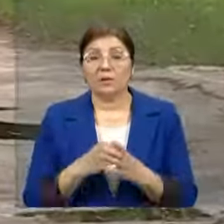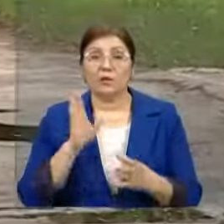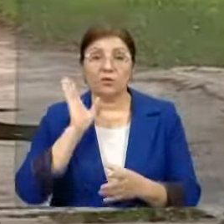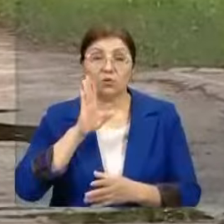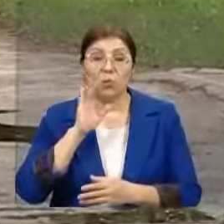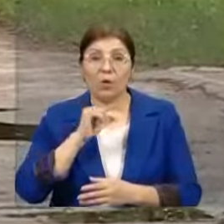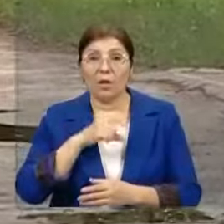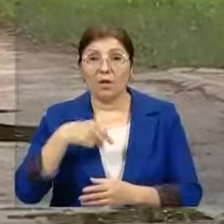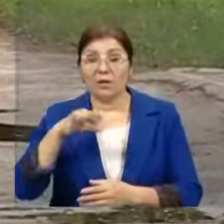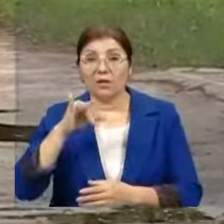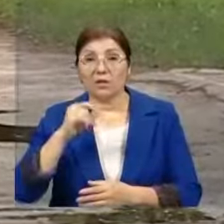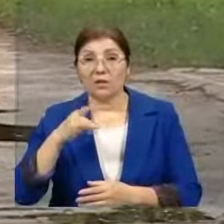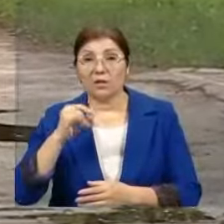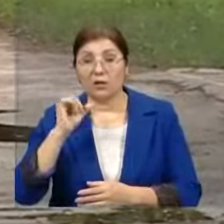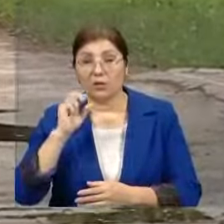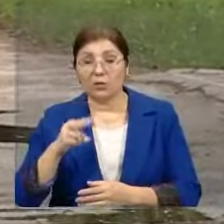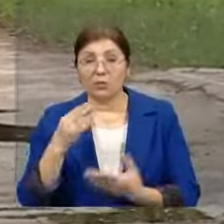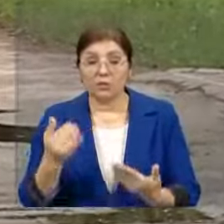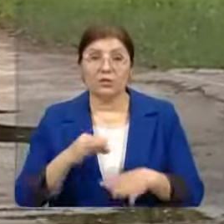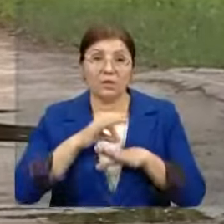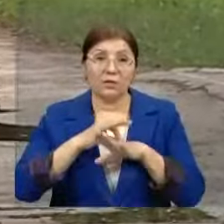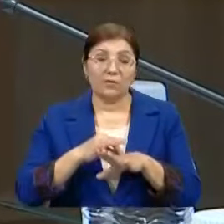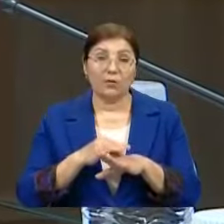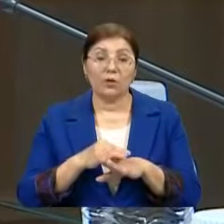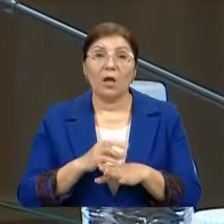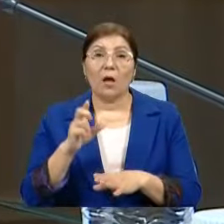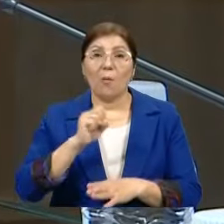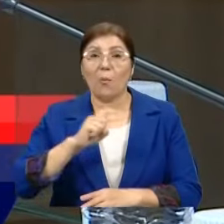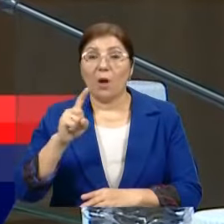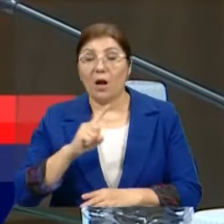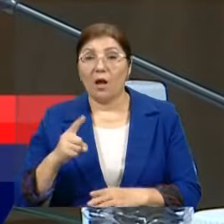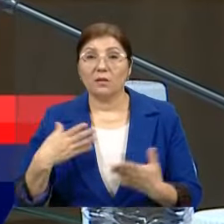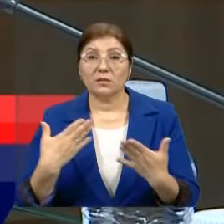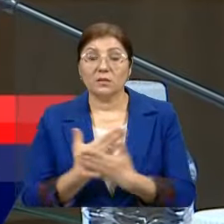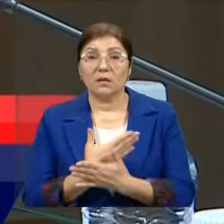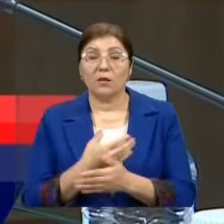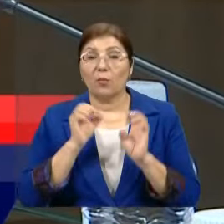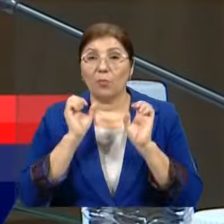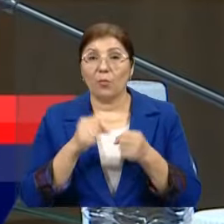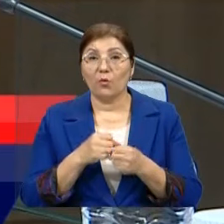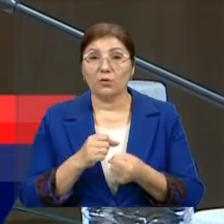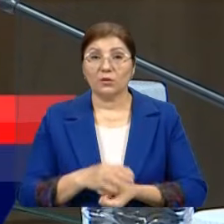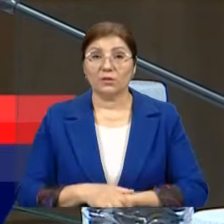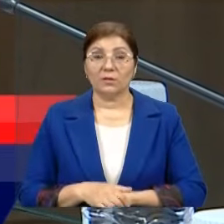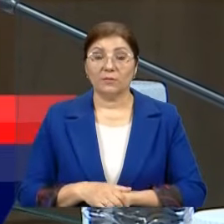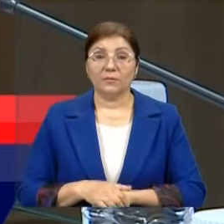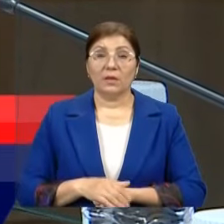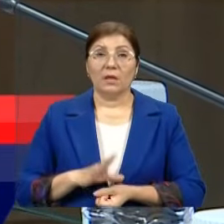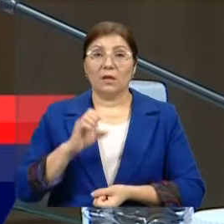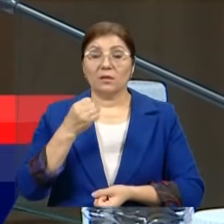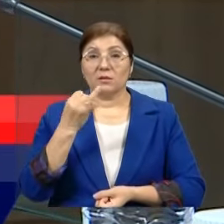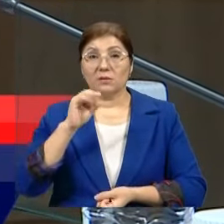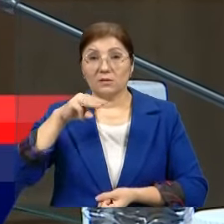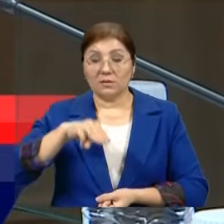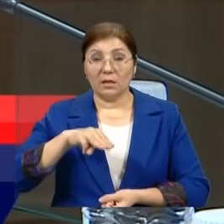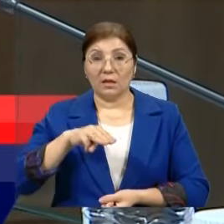сейчас ведутся работы по актуализации абонентской базы. В связи с этим вы можете на официальном сайте